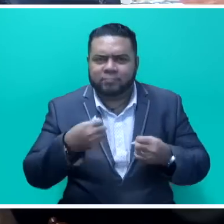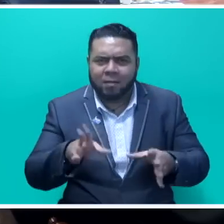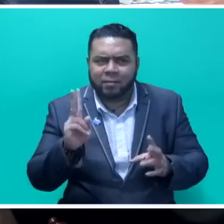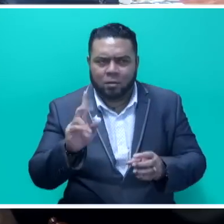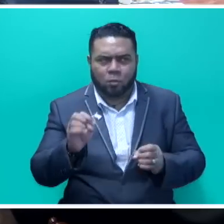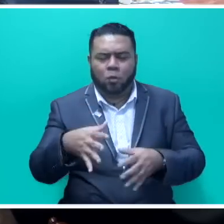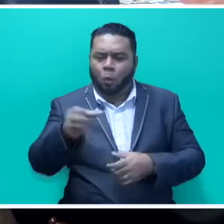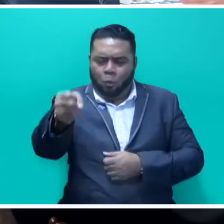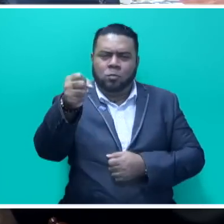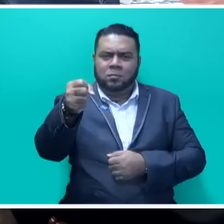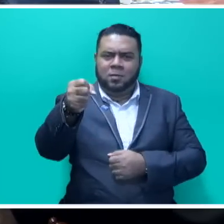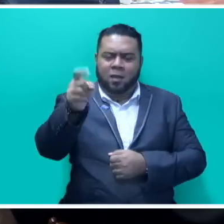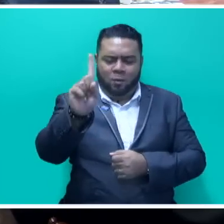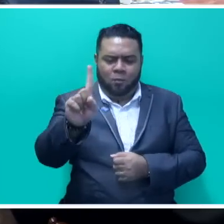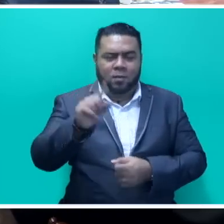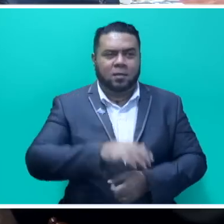Hold your horse.